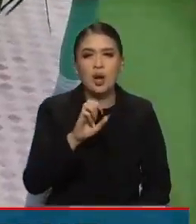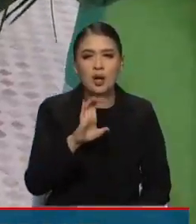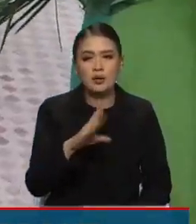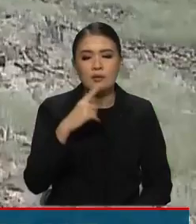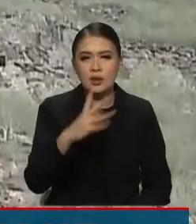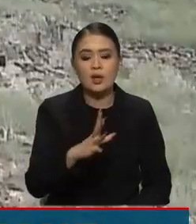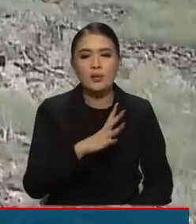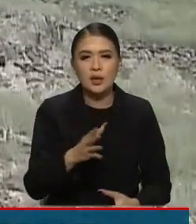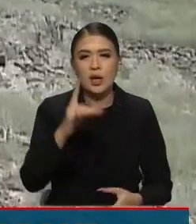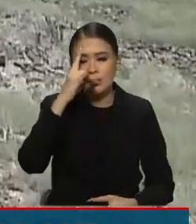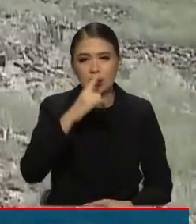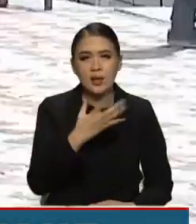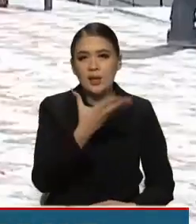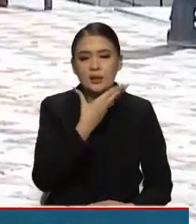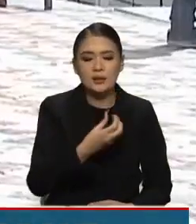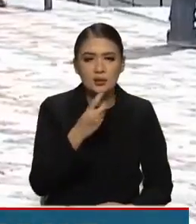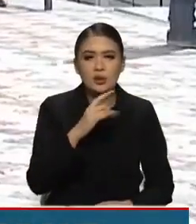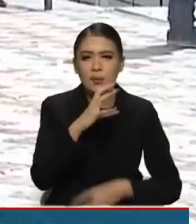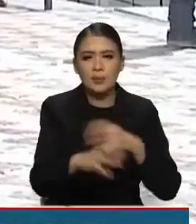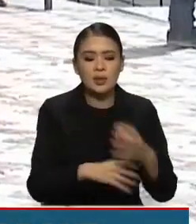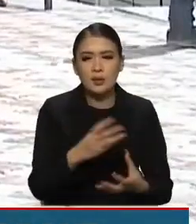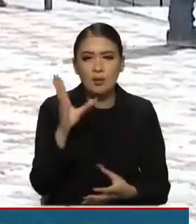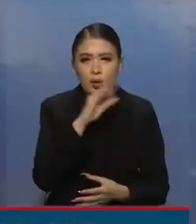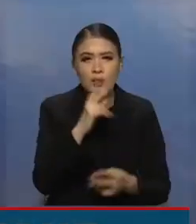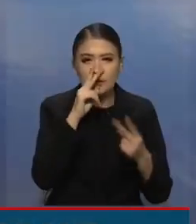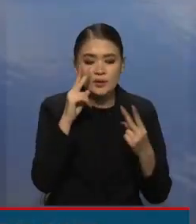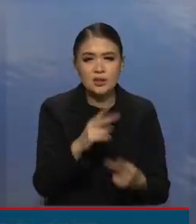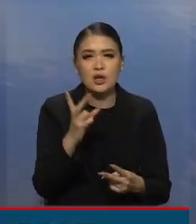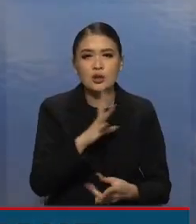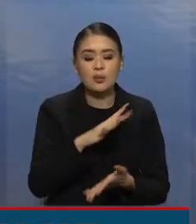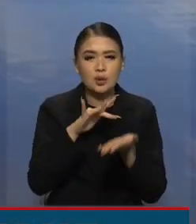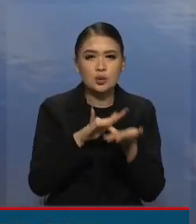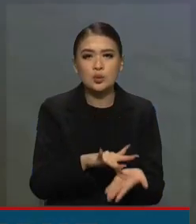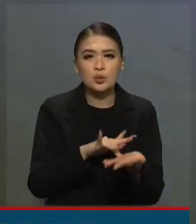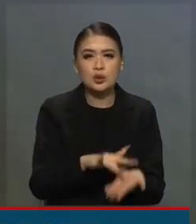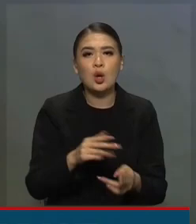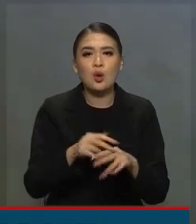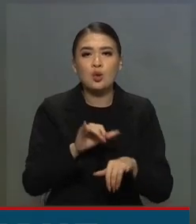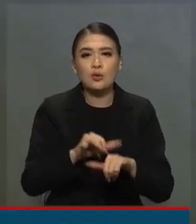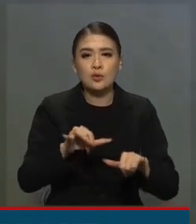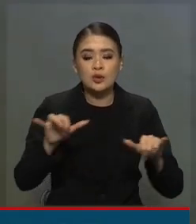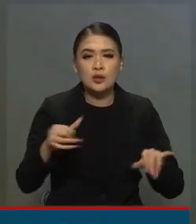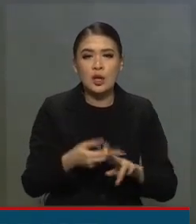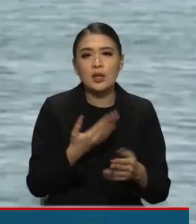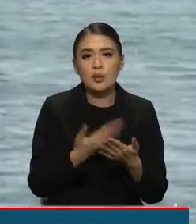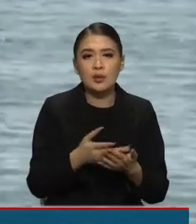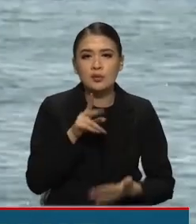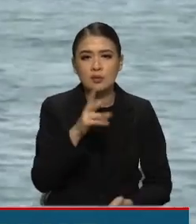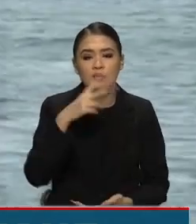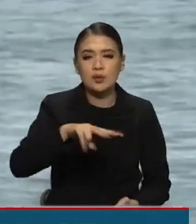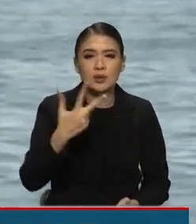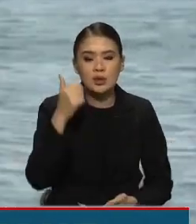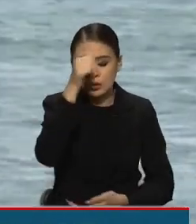славится красотой своей природы на весь мир, из-за чего с каждым годом количество иностранных туристов только увеличивается. К примеру, в